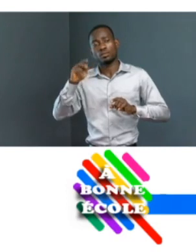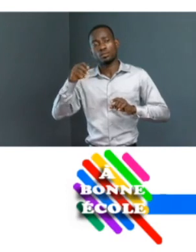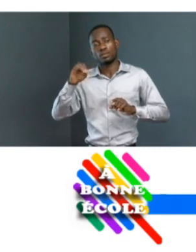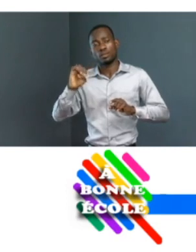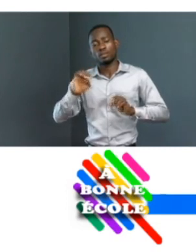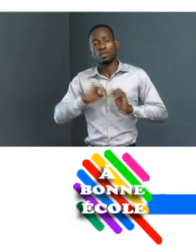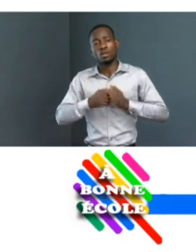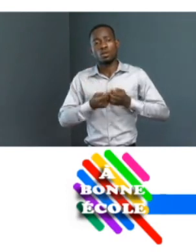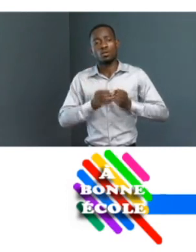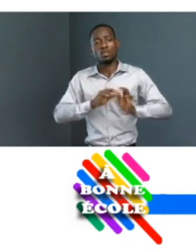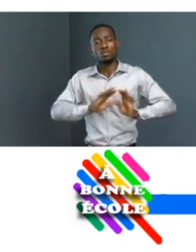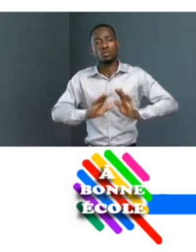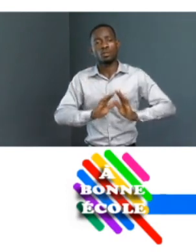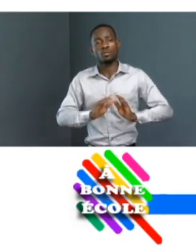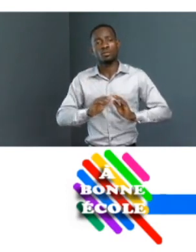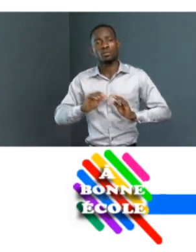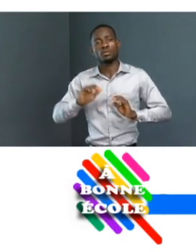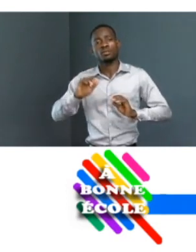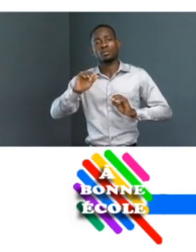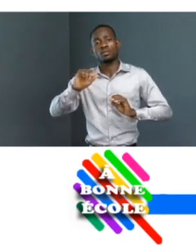Comment se manifeste l'astigmatisme?